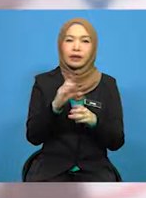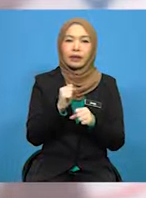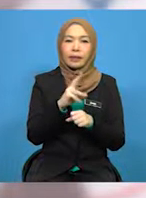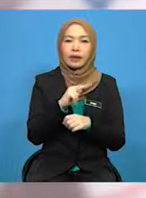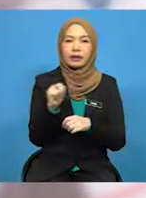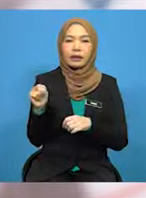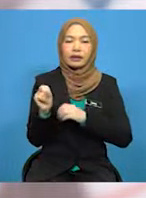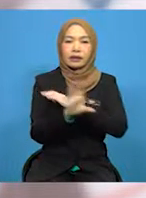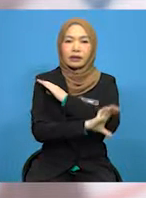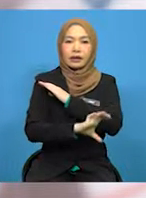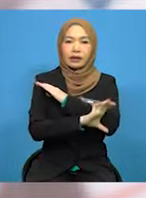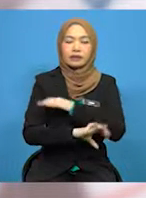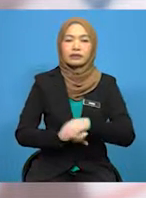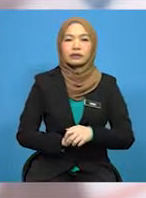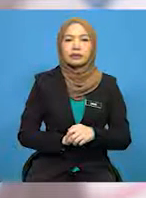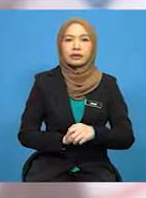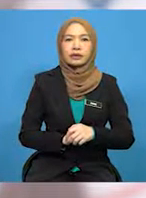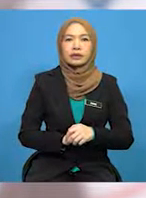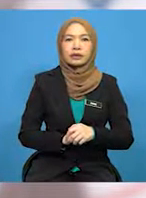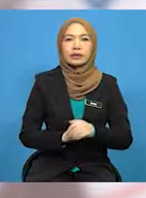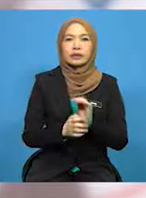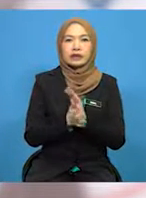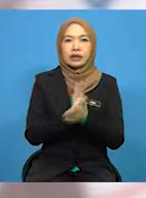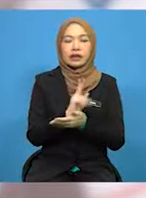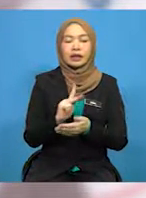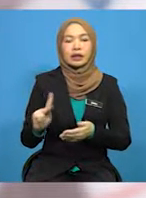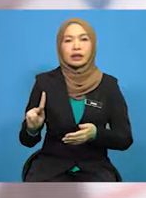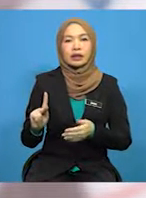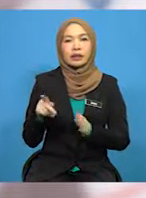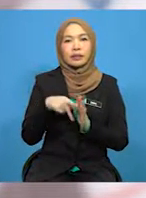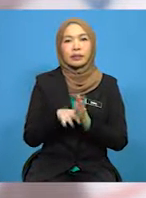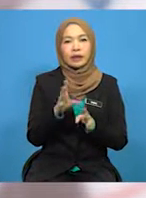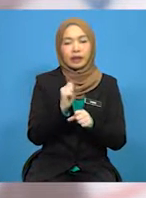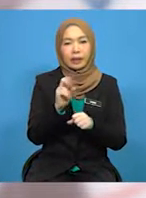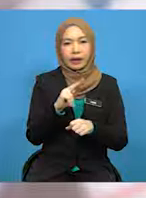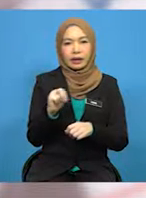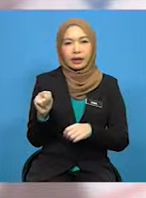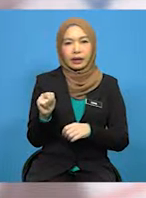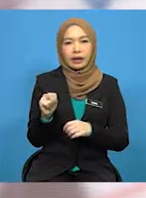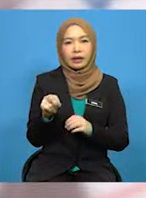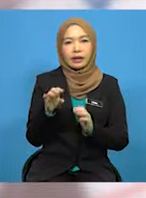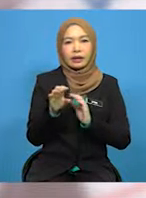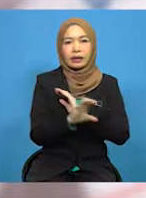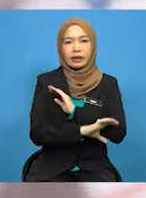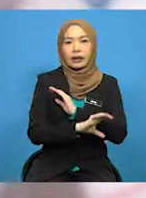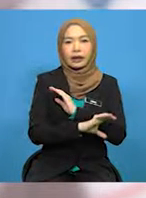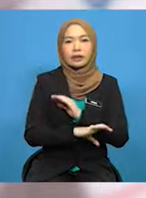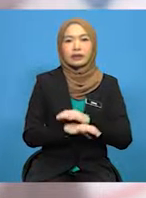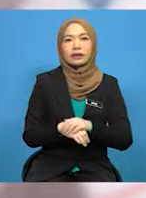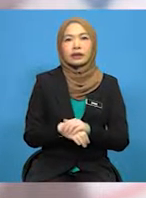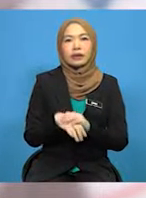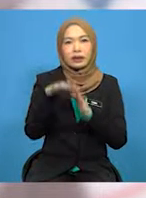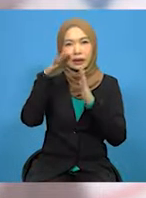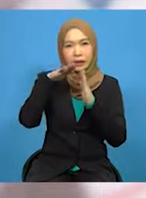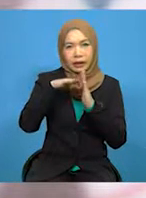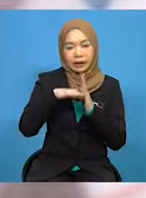dan menyebabkan pendapatan negara yang dikira nilainya lebih rendah daripada